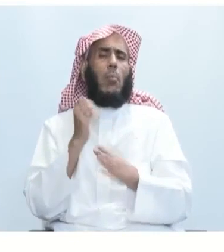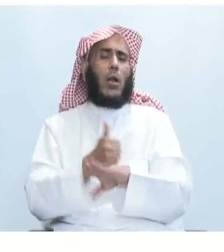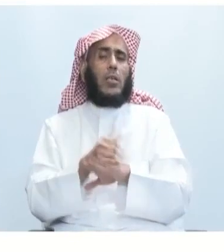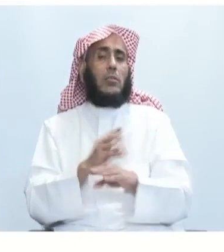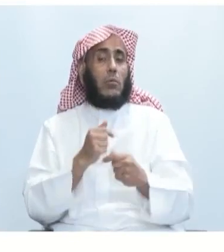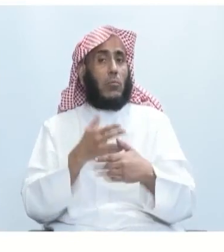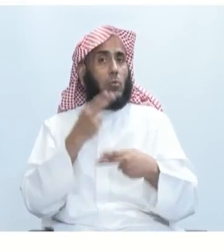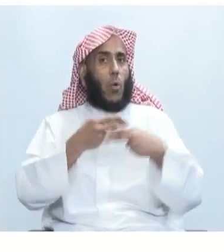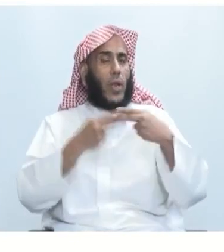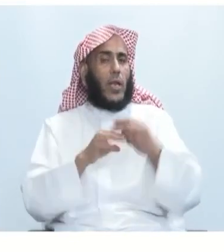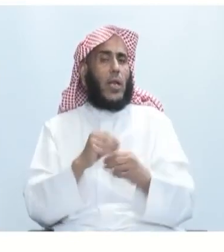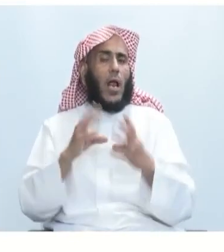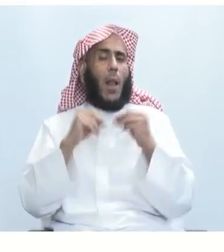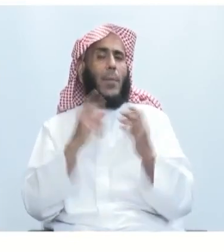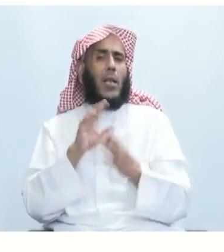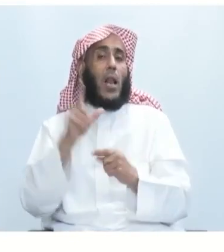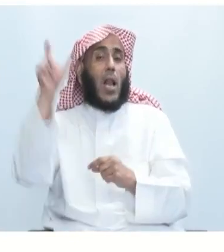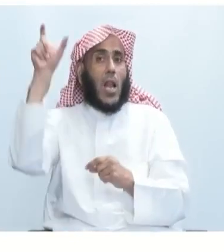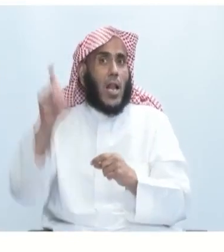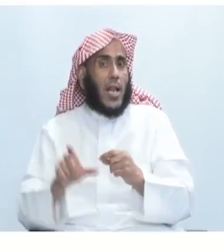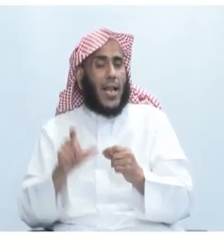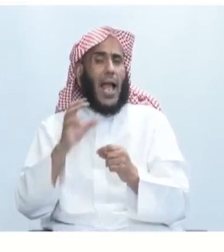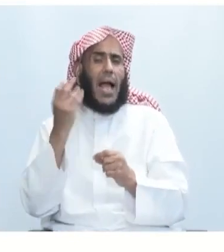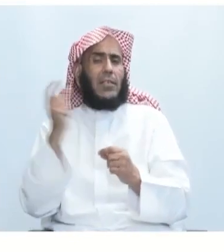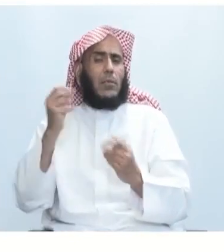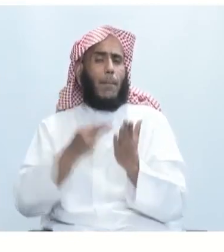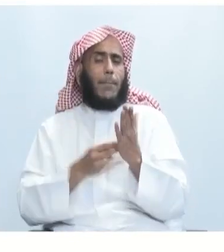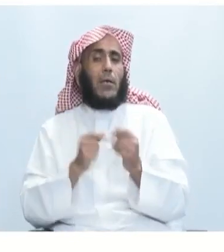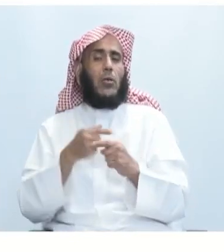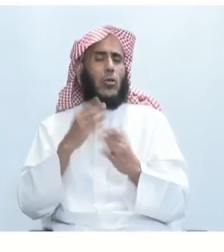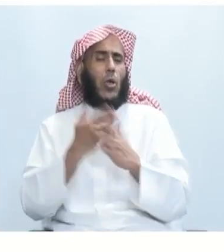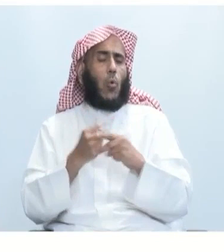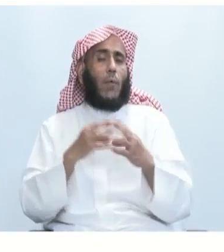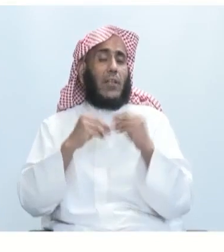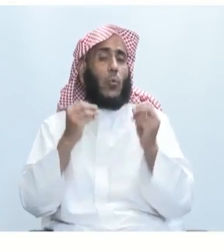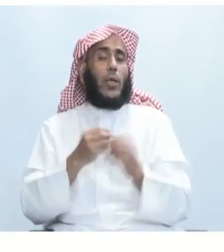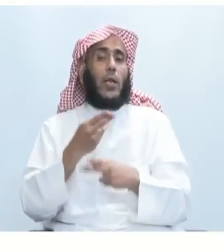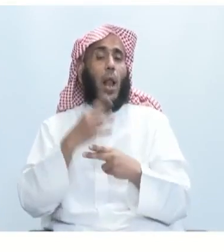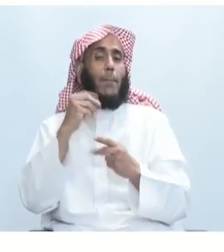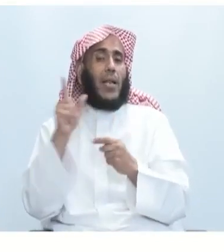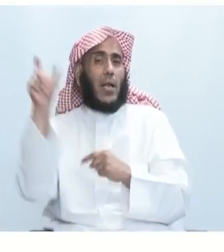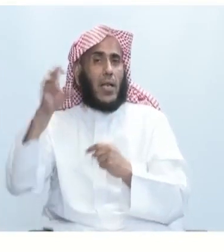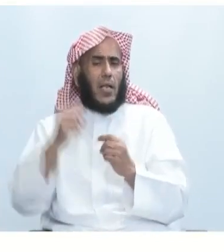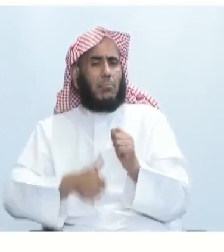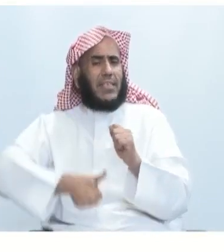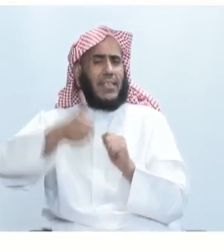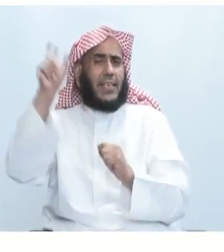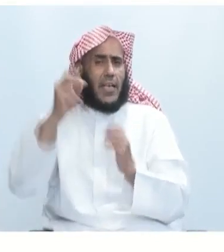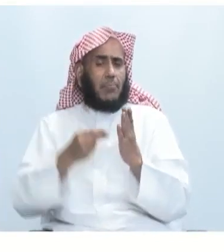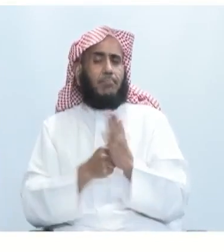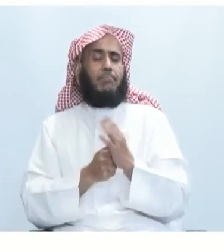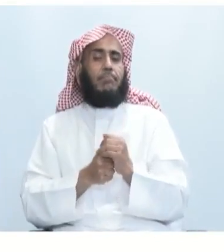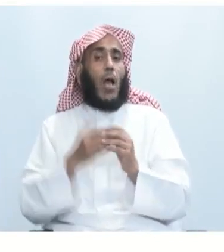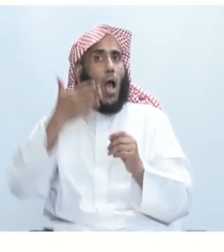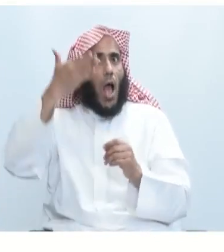تكوين المعنى عناصر الفعل القرائي الكاتب هنا دورها في تكوين المعنى طبعا لاحظ الكاتب يستطيع الكاتب